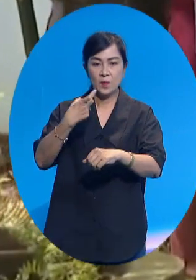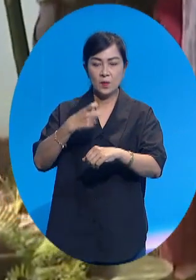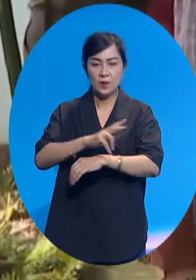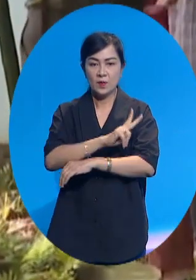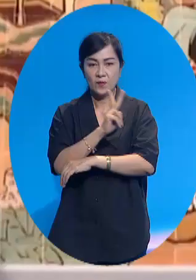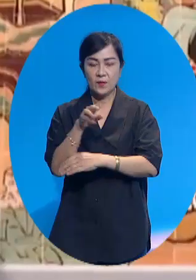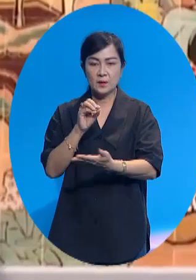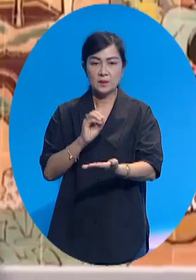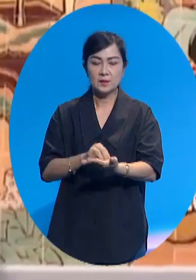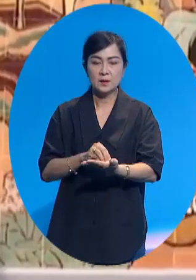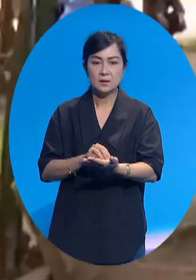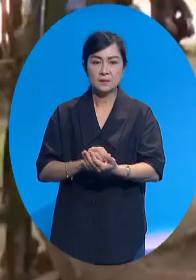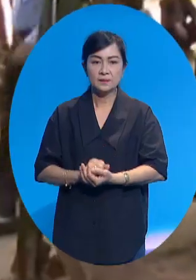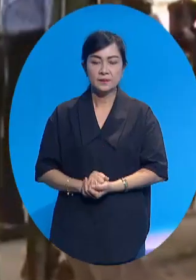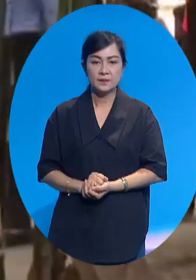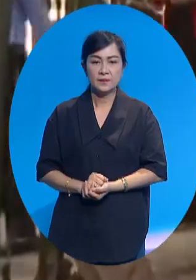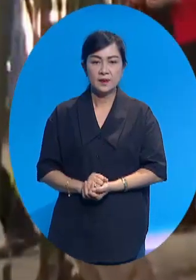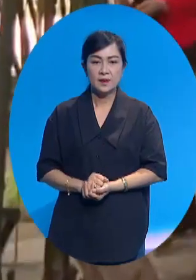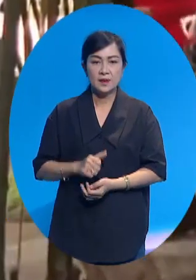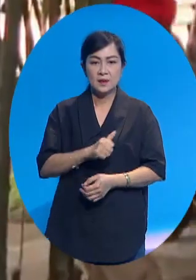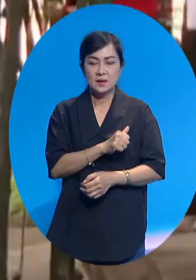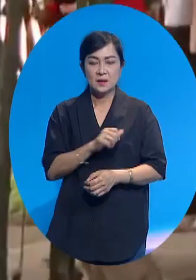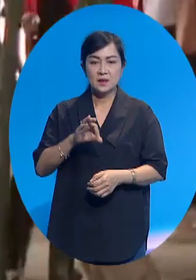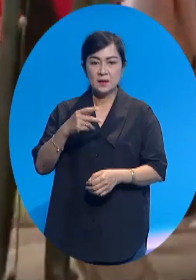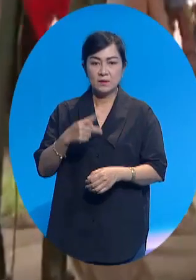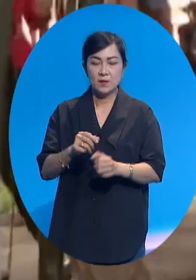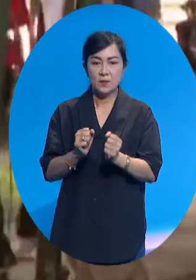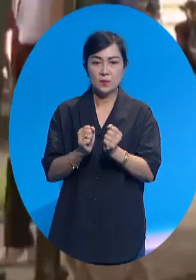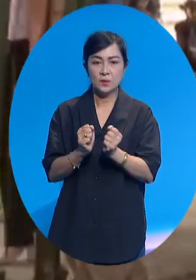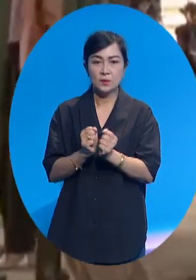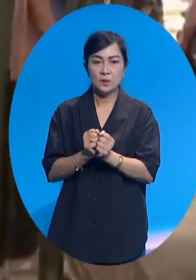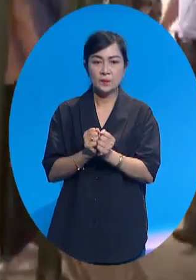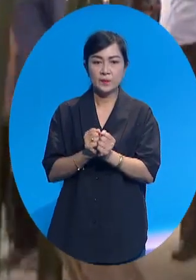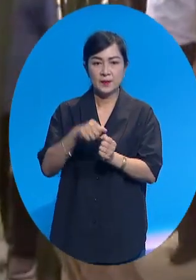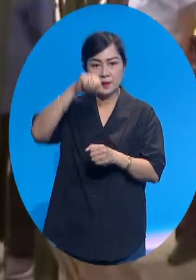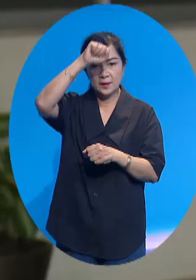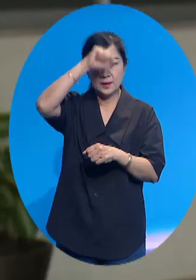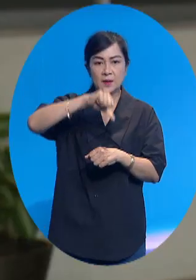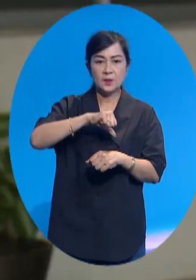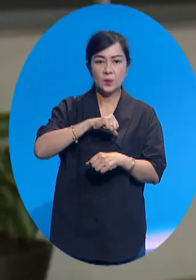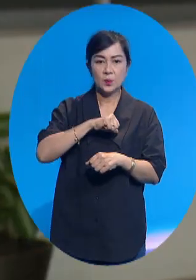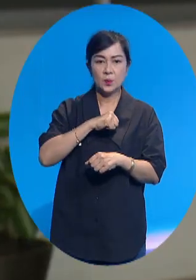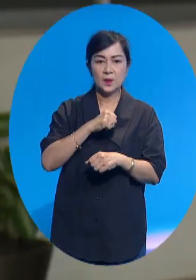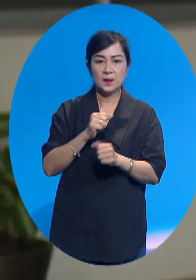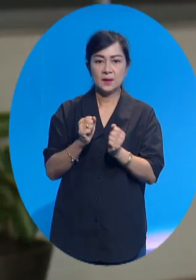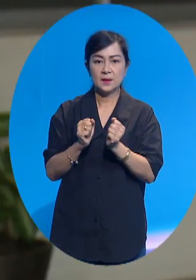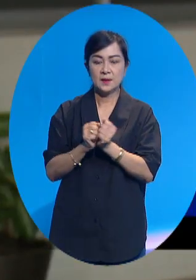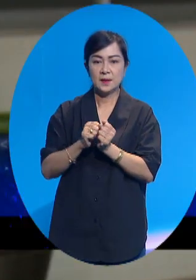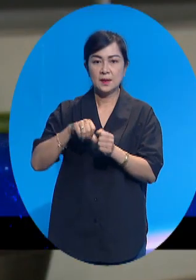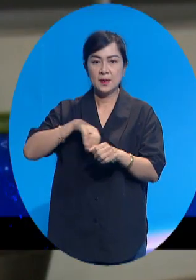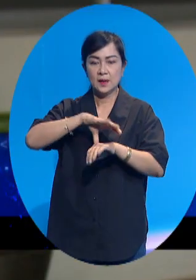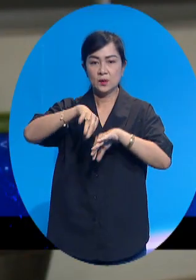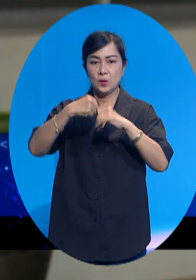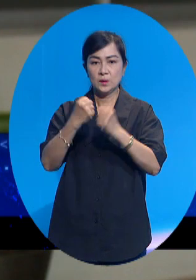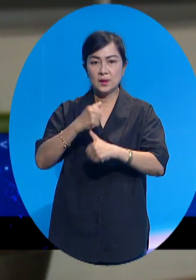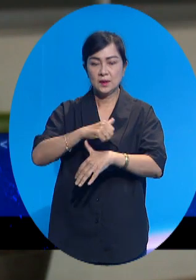phát huy toàn diện. Thu hút hơn nữa, người dân ở Tân Phú đồng hành cùng với đảng, cùng với chính quyền, với các tổ chức chính